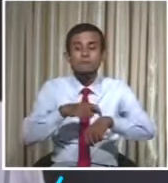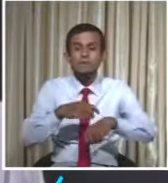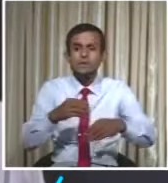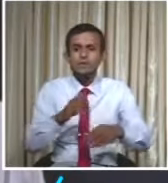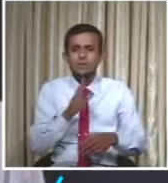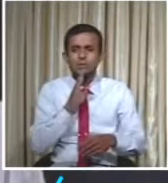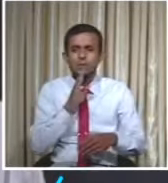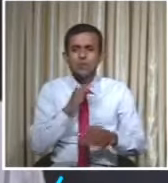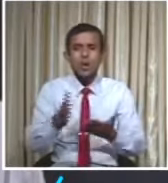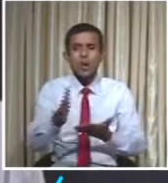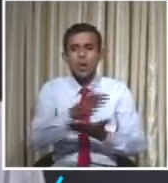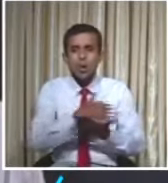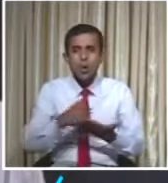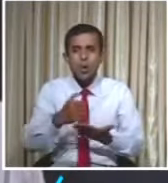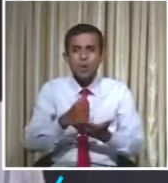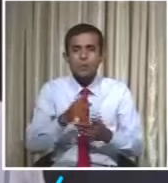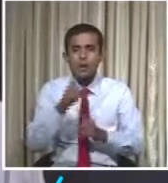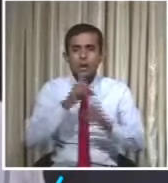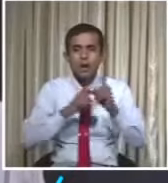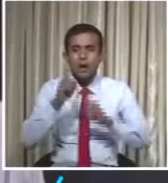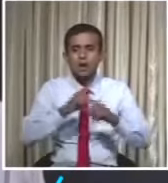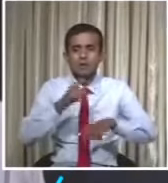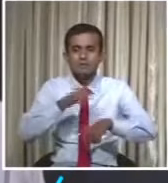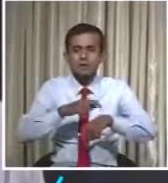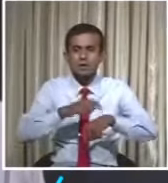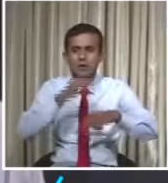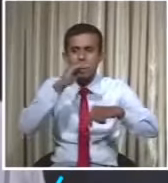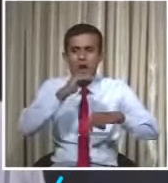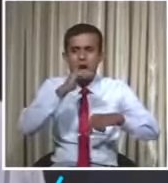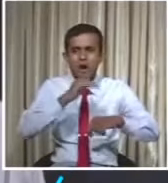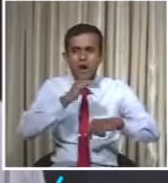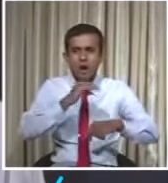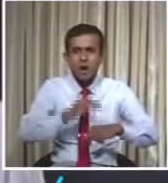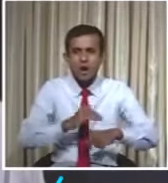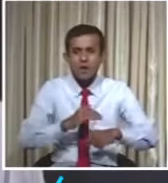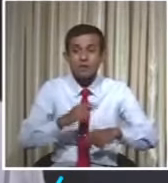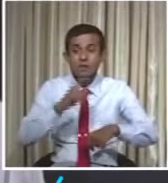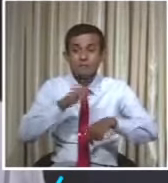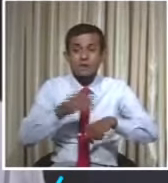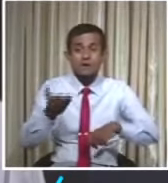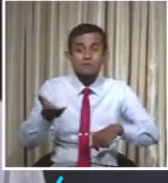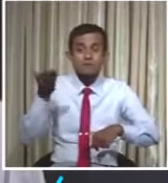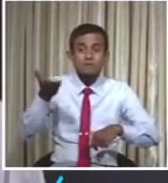සාමාන්‍යයෙන් අපි සියලු දෙනාගේ කතා කරන් යද්දි වෙලාව අඩු වෙනව අවසාන වෙද්දි හැබැයි